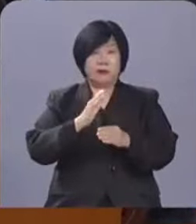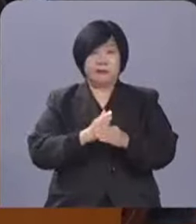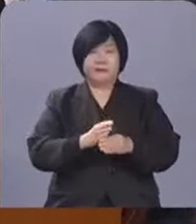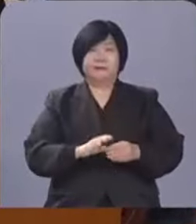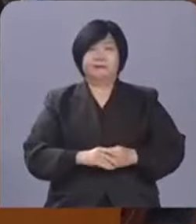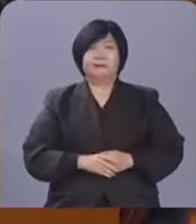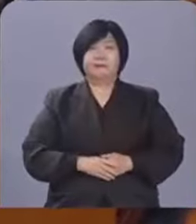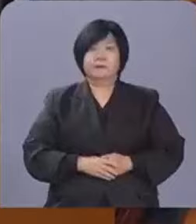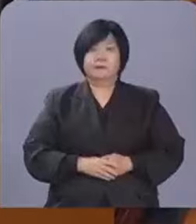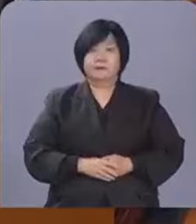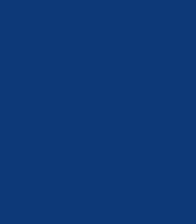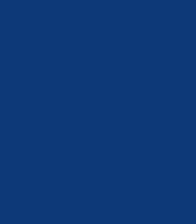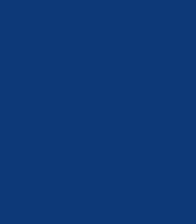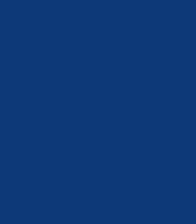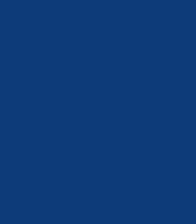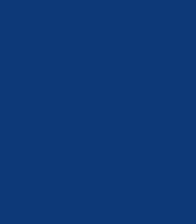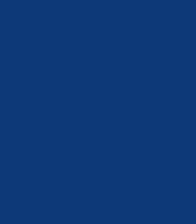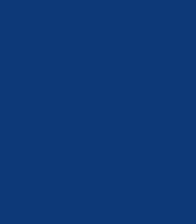김하은